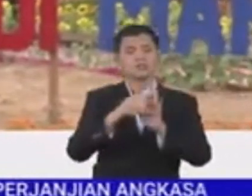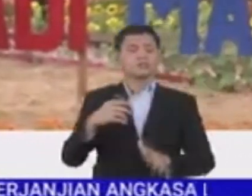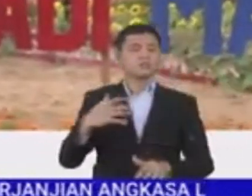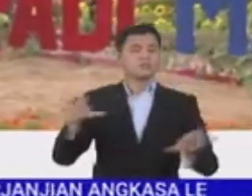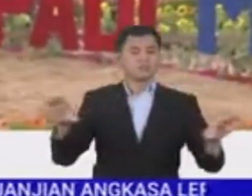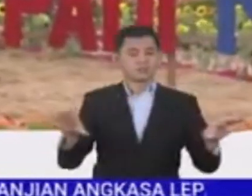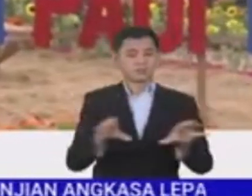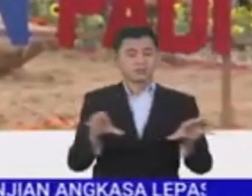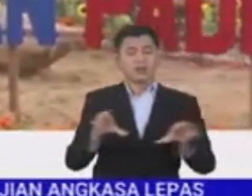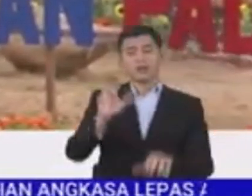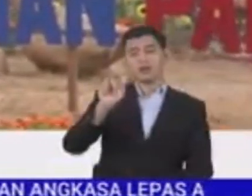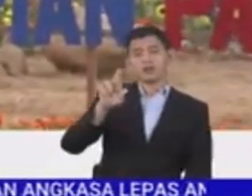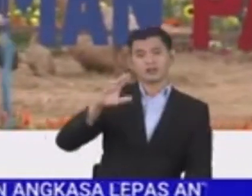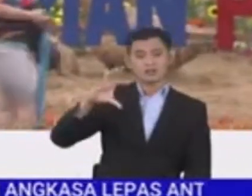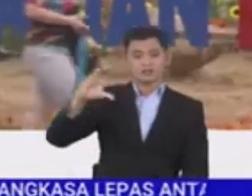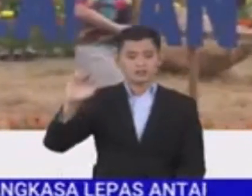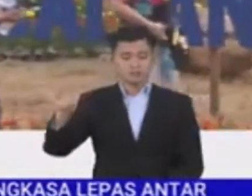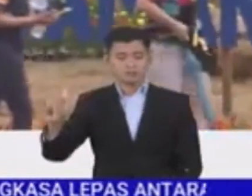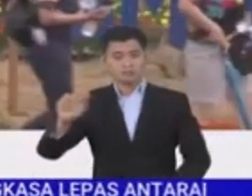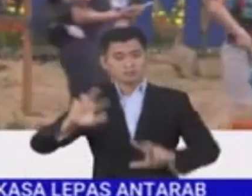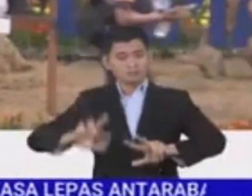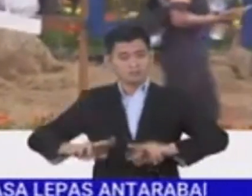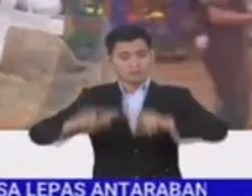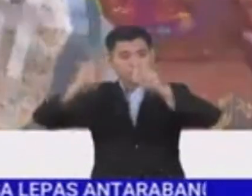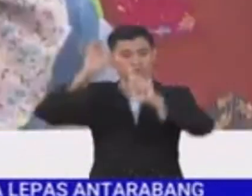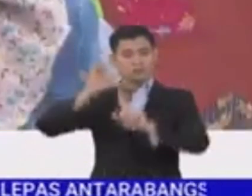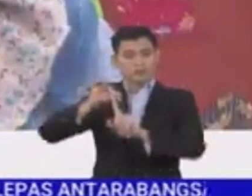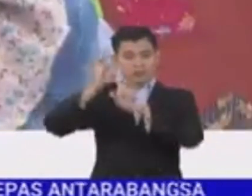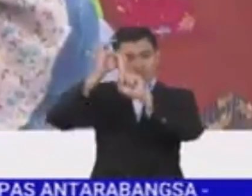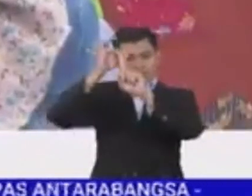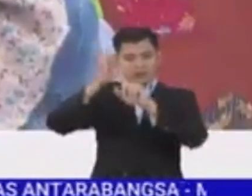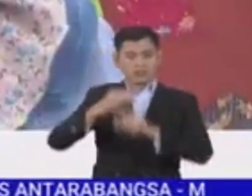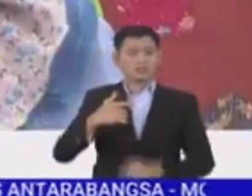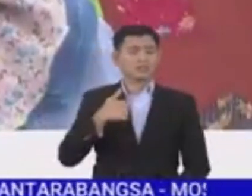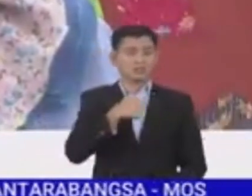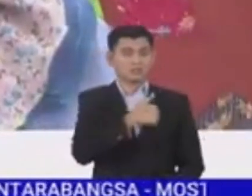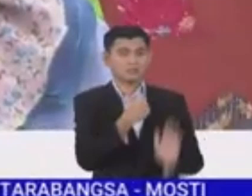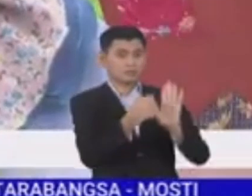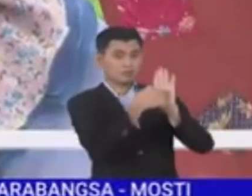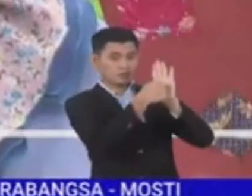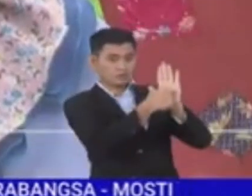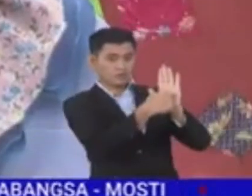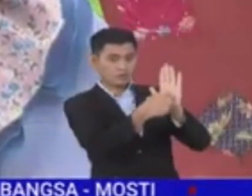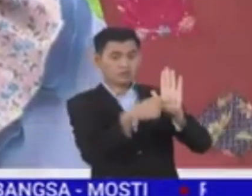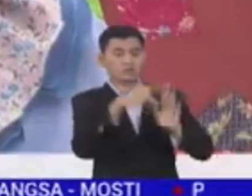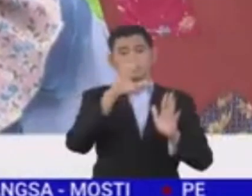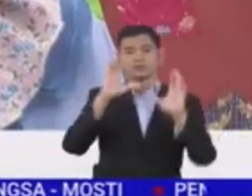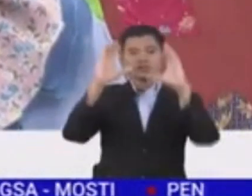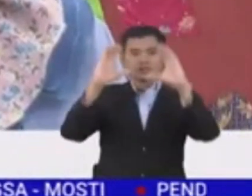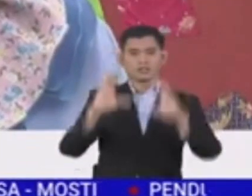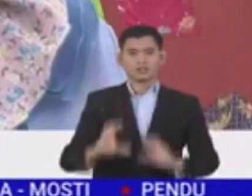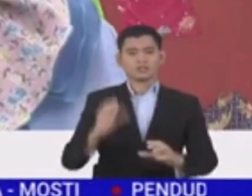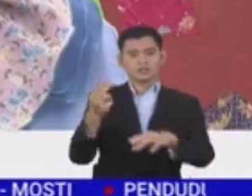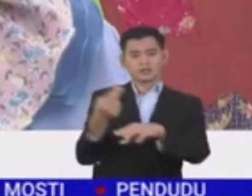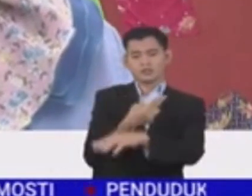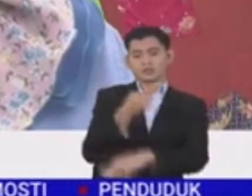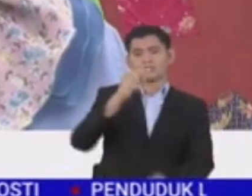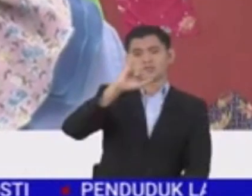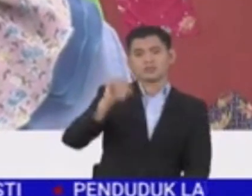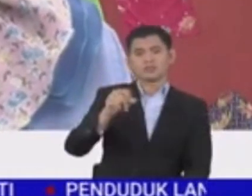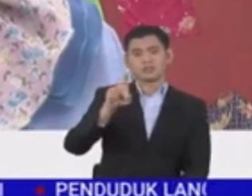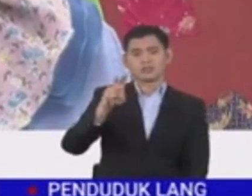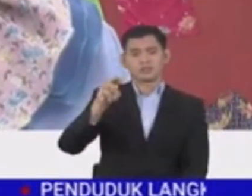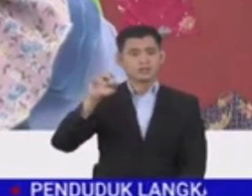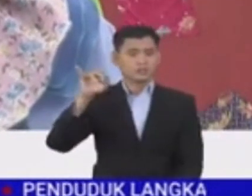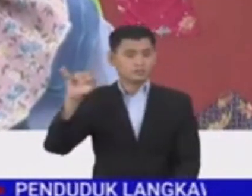dibina khas oleh penduduk Kampung Terus Pulau Pinang. Kita cuba ketengahkan unsur-unsur yang jerami dan digunapakai sebagai program kita